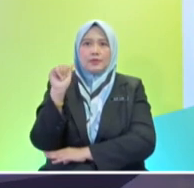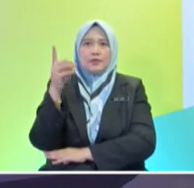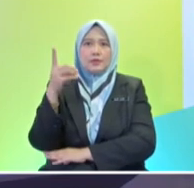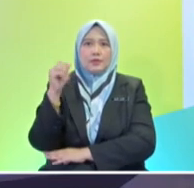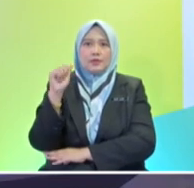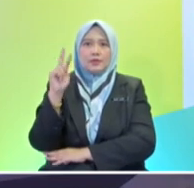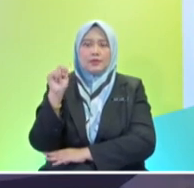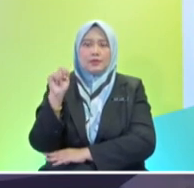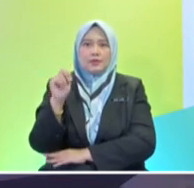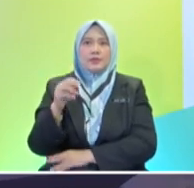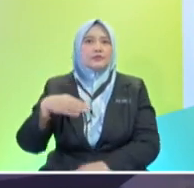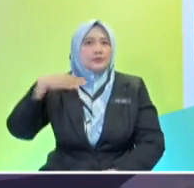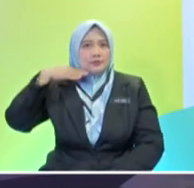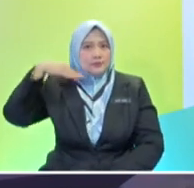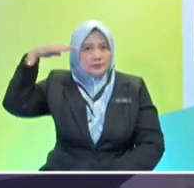kepala.